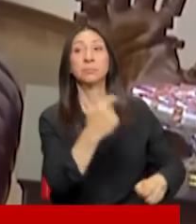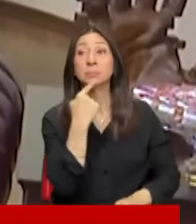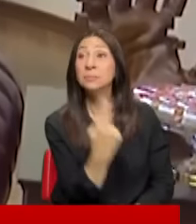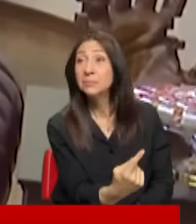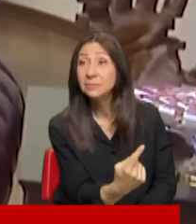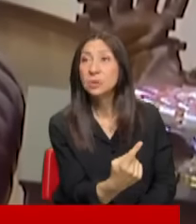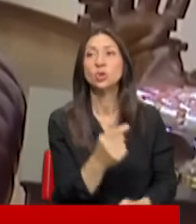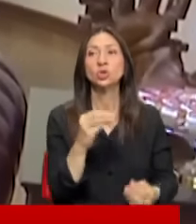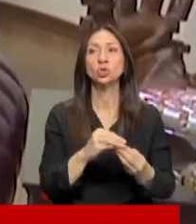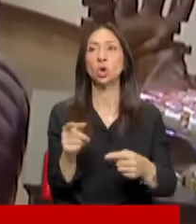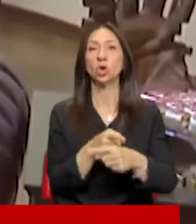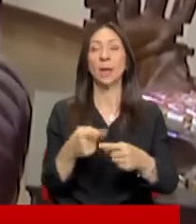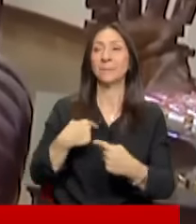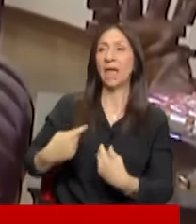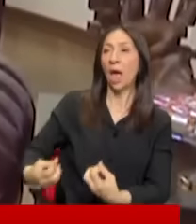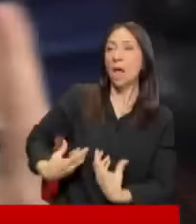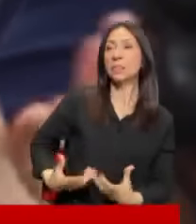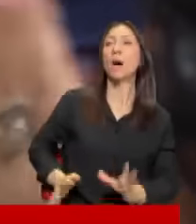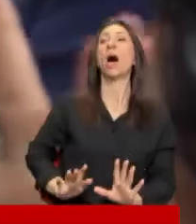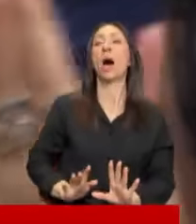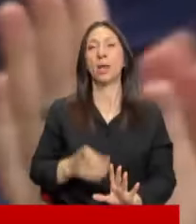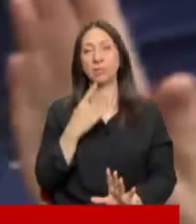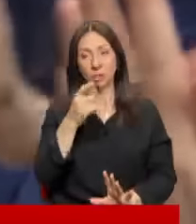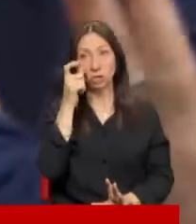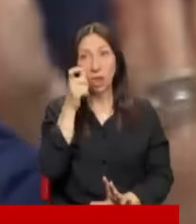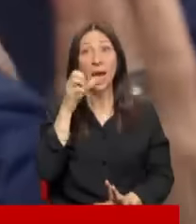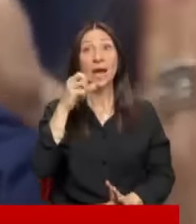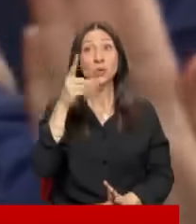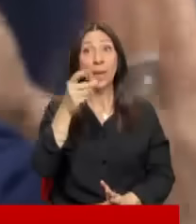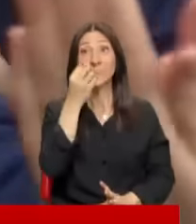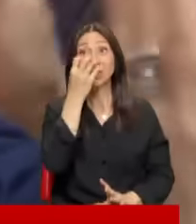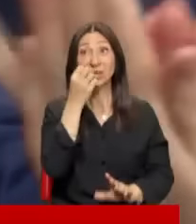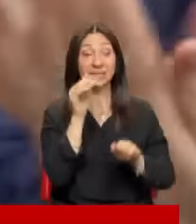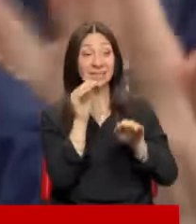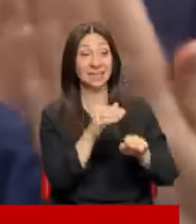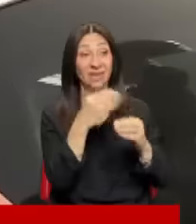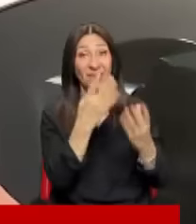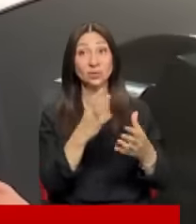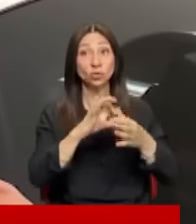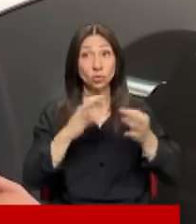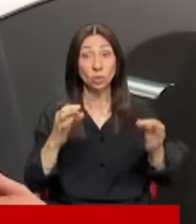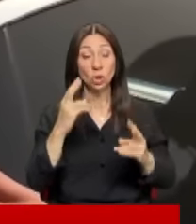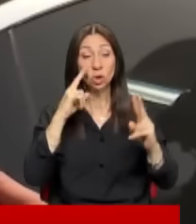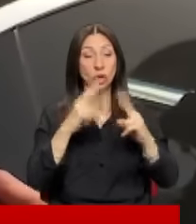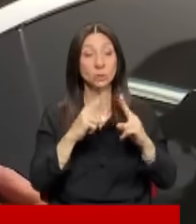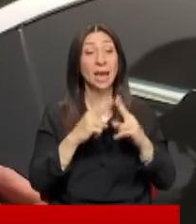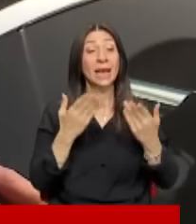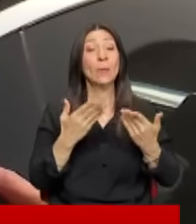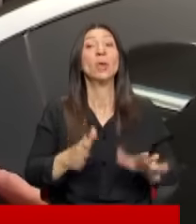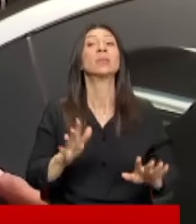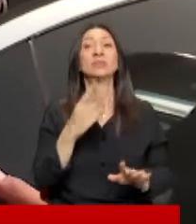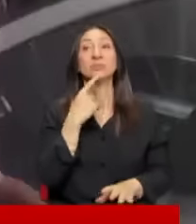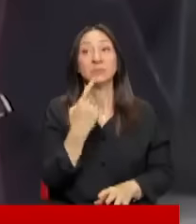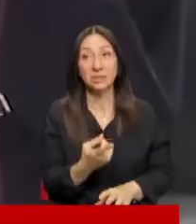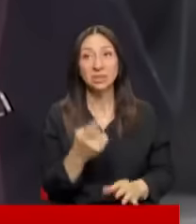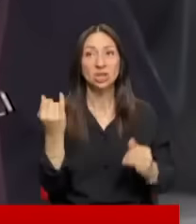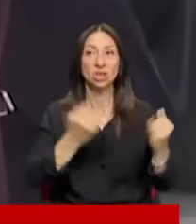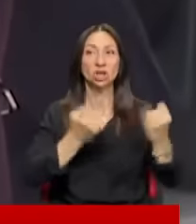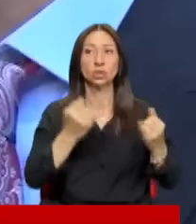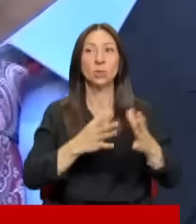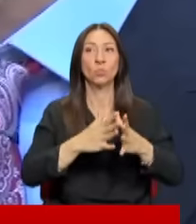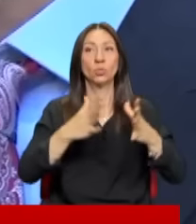sözlerine suç ortağını bize itmesin demişti Özel. Erdoğan'ın Bahçeli'ye destek çıkarken kurduğu görüşmeyi hazmedemediler çıkışı